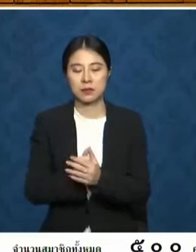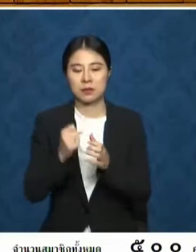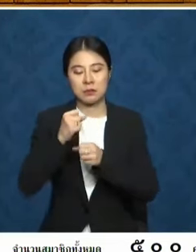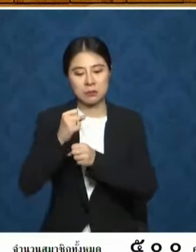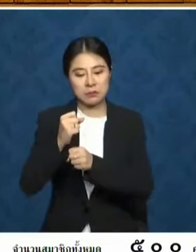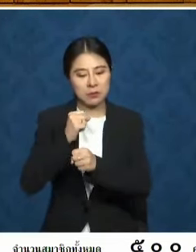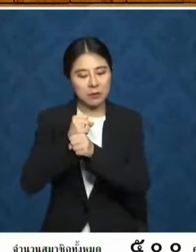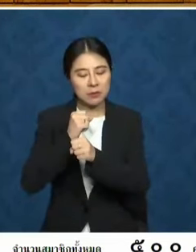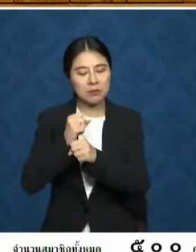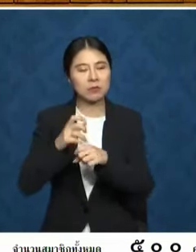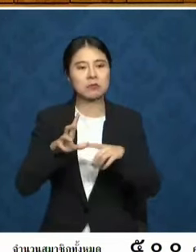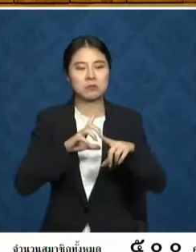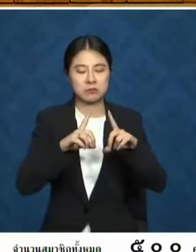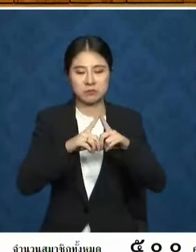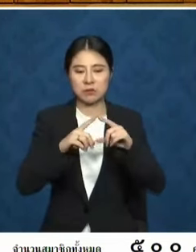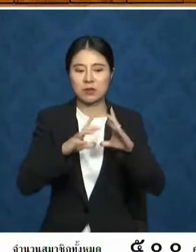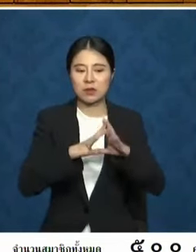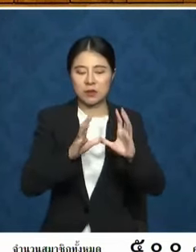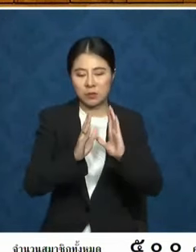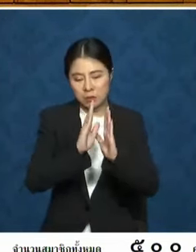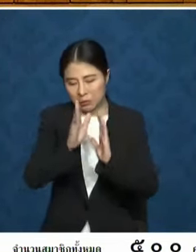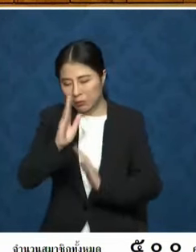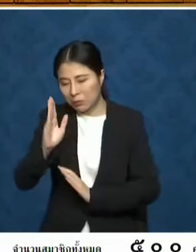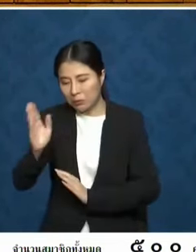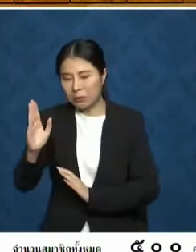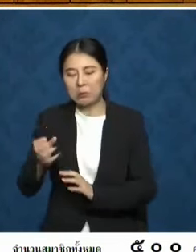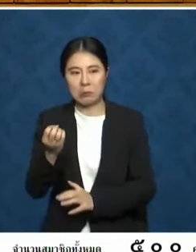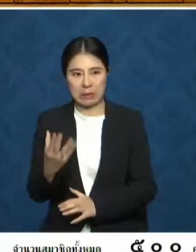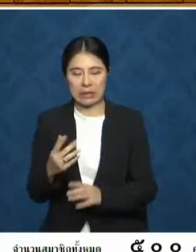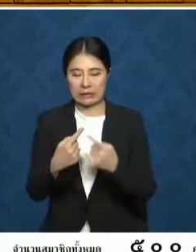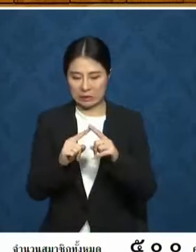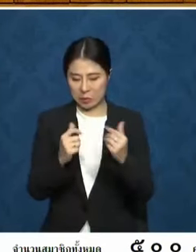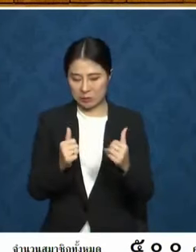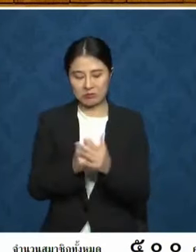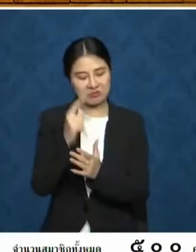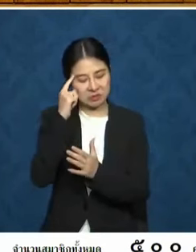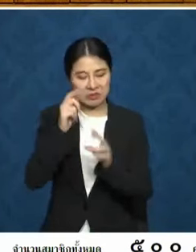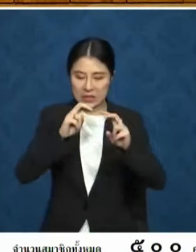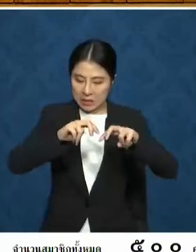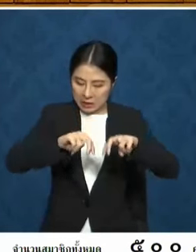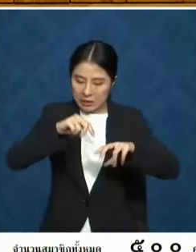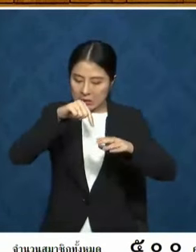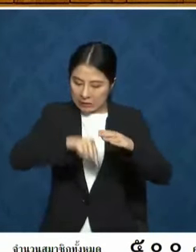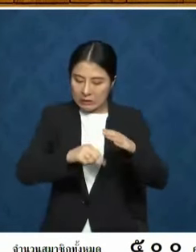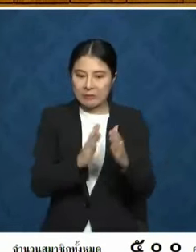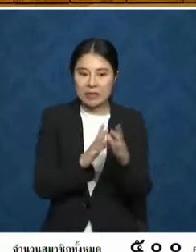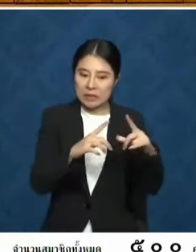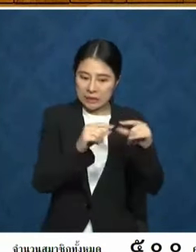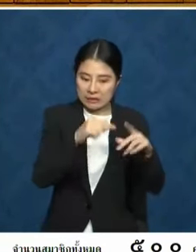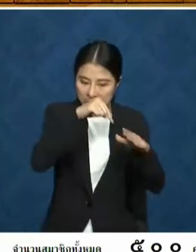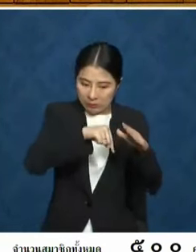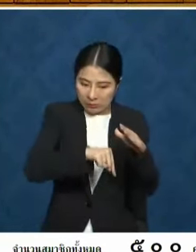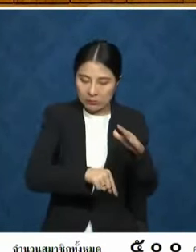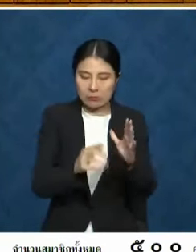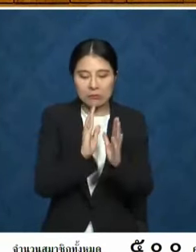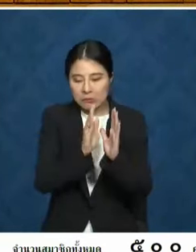ามจะทำใายเรื่องเกินไปเราจะต้ลงโฟเกส ในเรื่องที่เราทำได้และให้คามสำคัเป็นเรื่องก่อนส